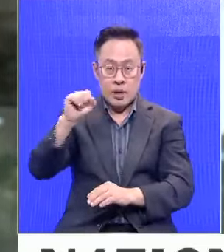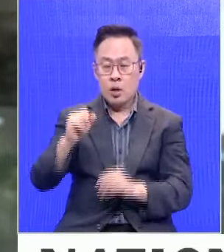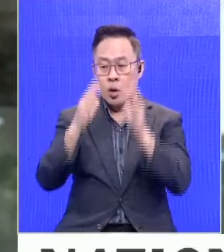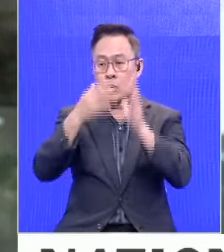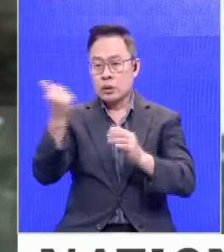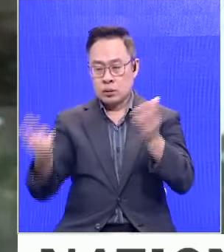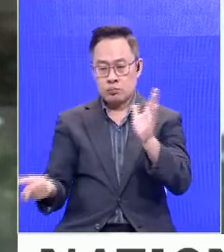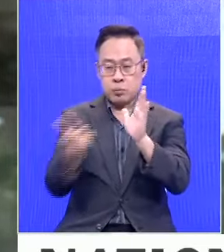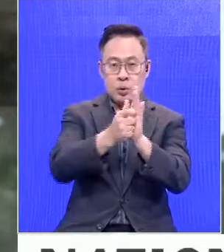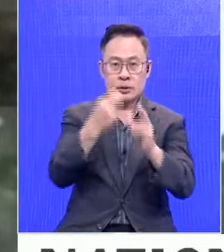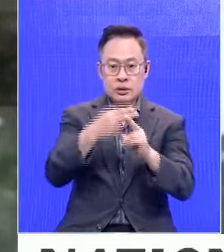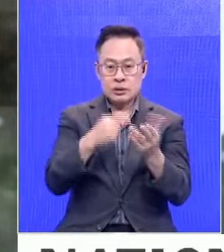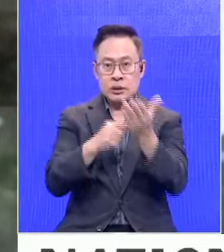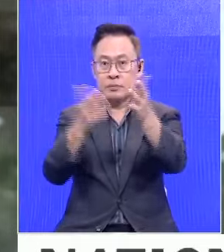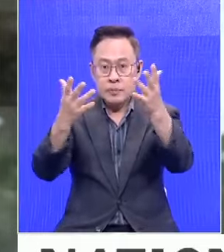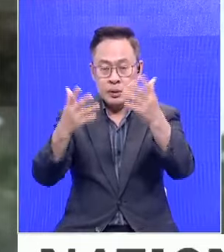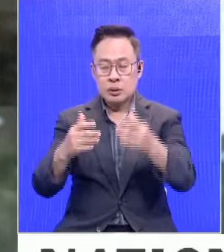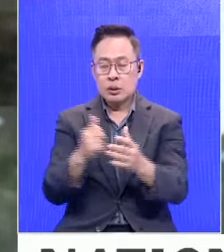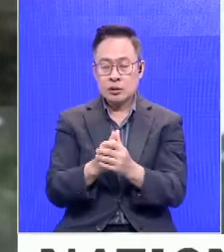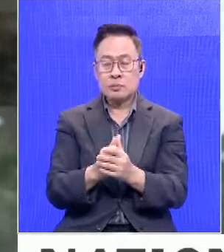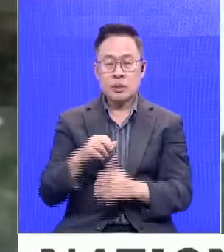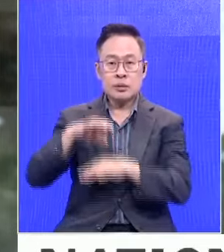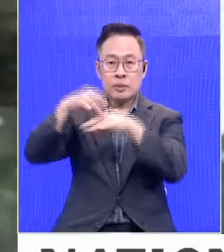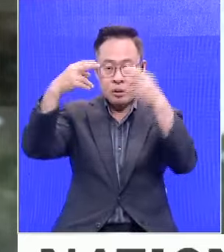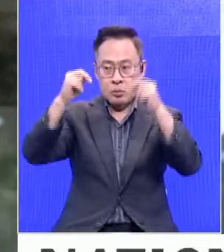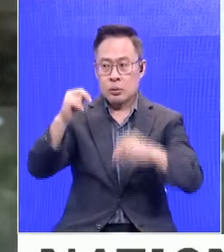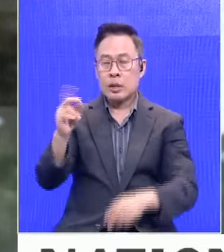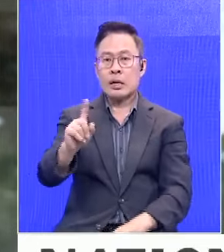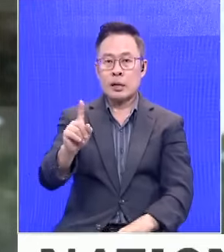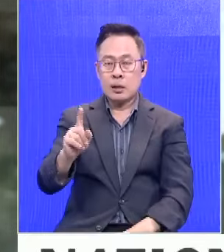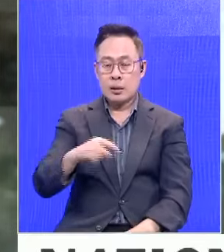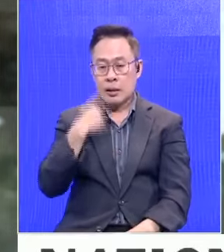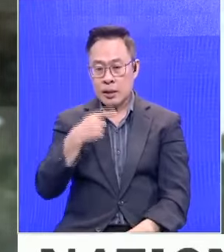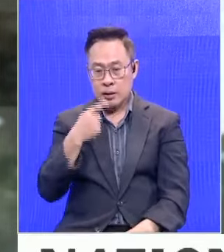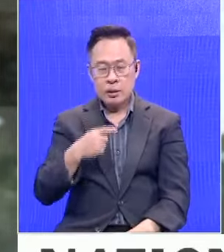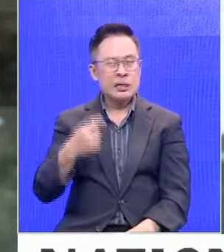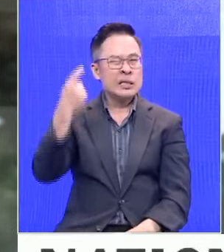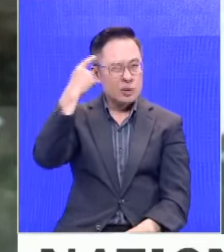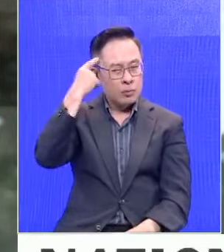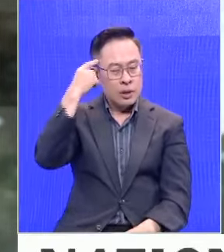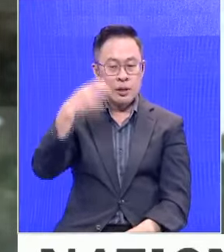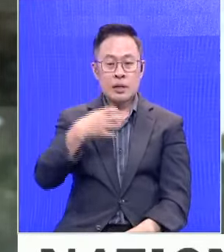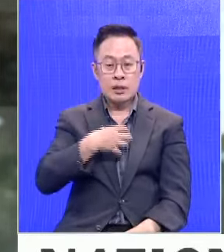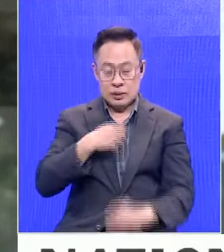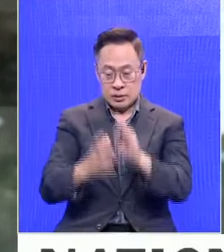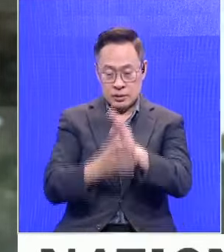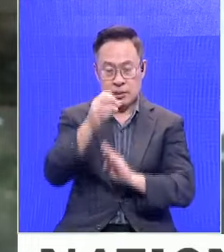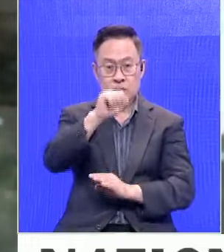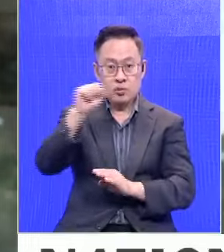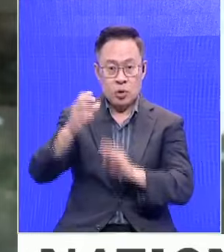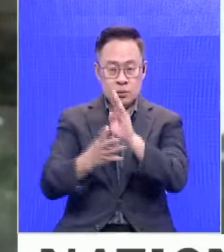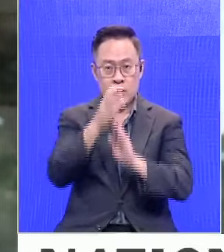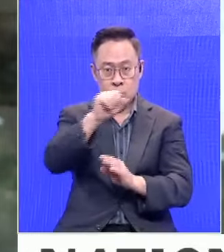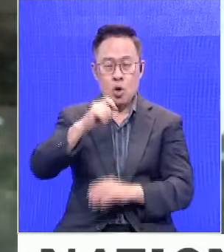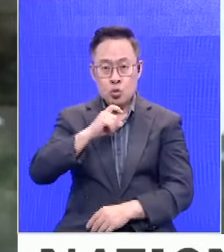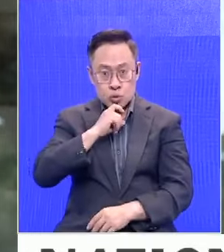ไม่เชื่อหรอกผมไม่แน่ใจว่าที่พูดจะหมายถึงใครแต่วันนี้เนี่ยมันมีสภาอยู่เดินตามกระบวนการ